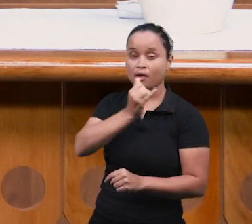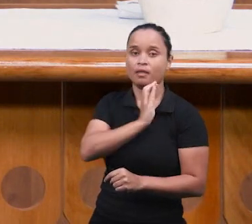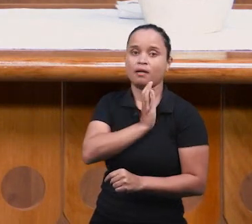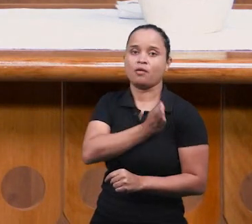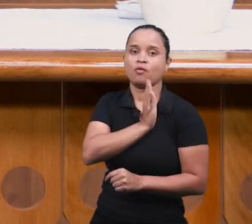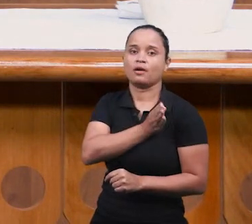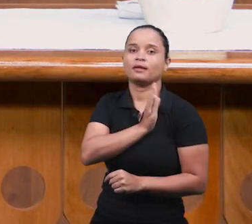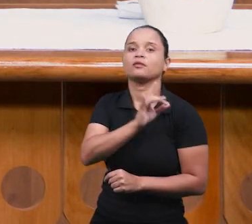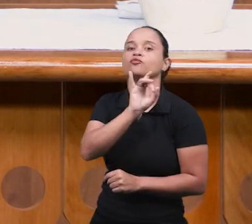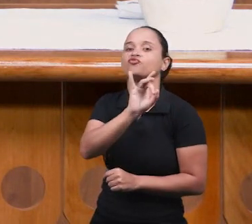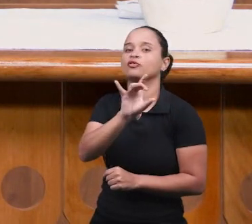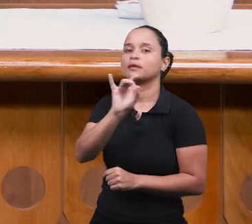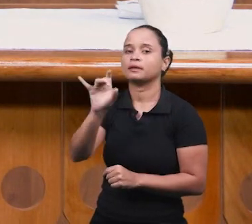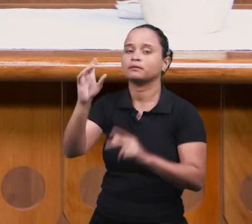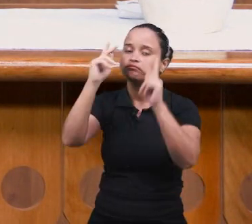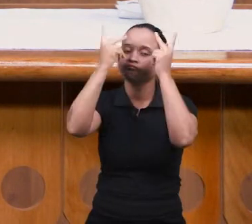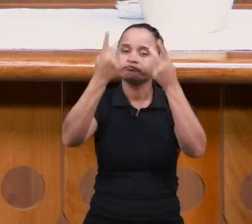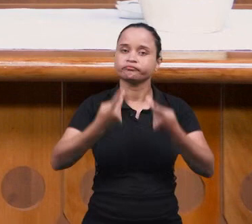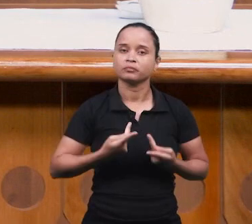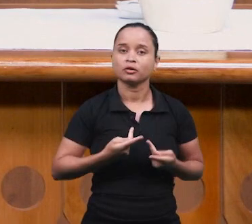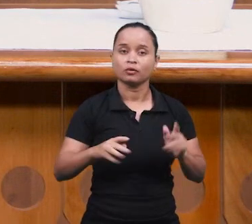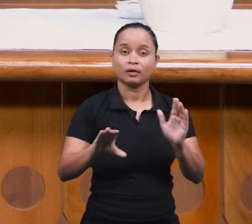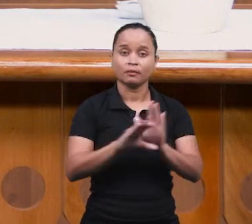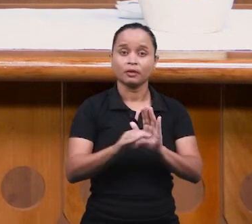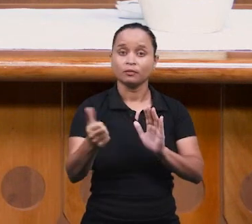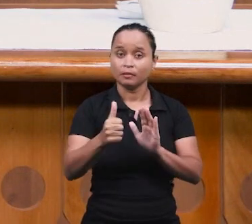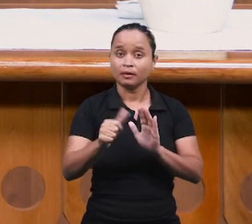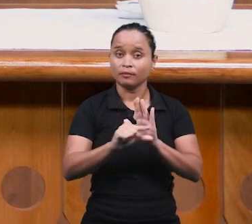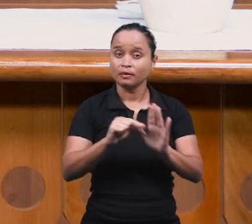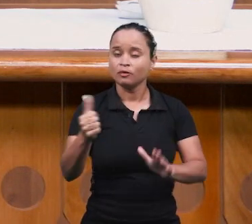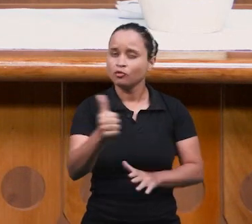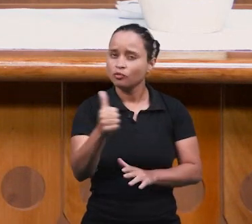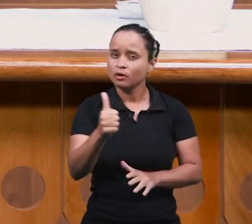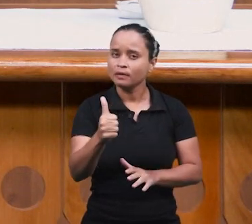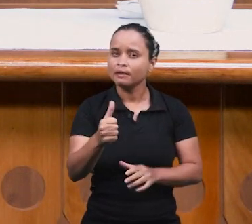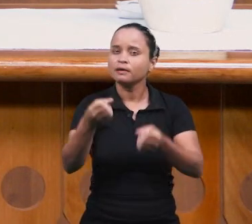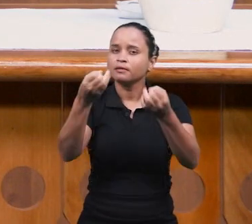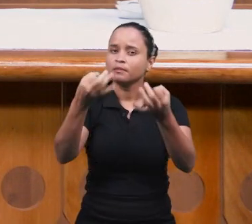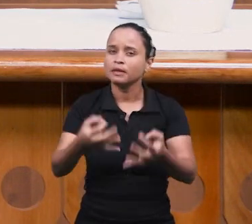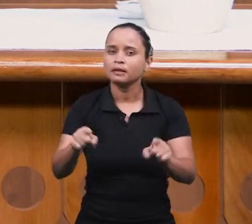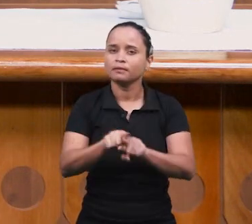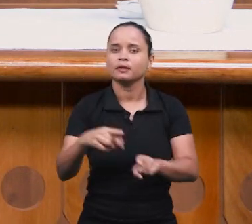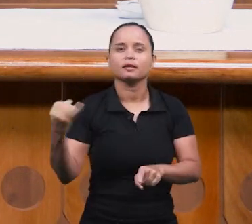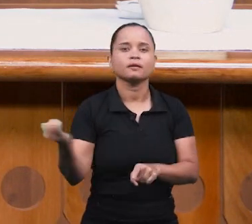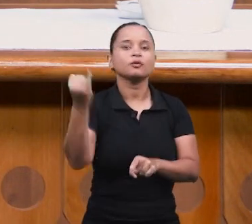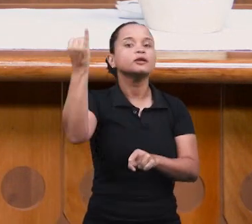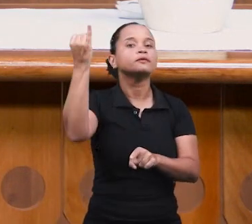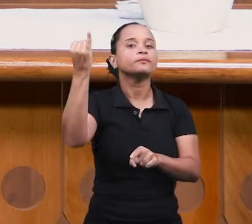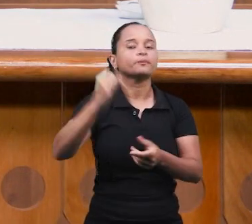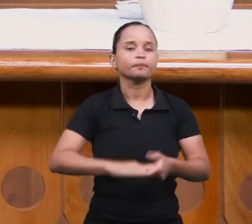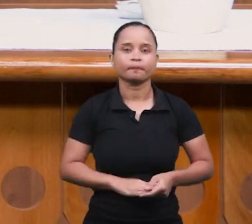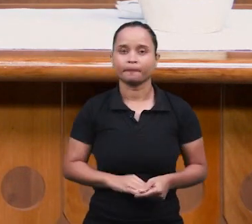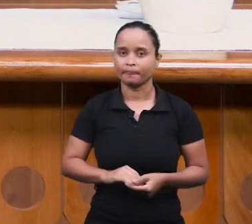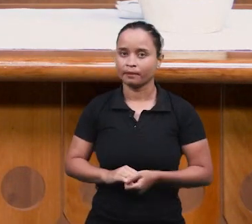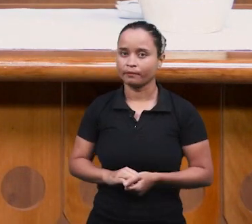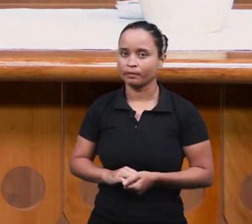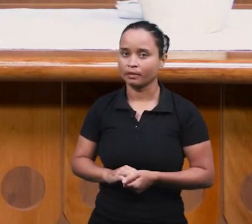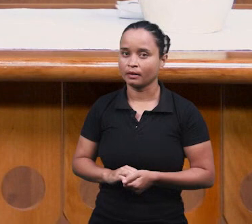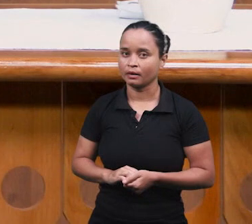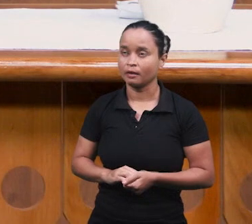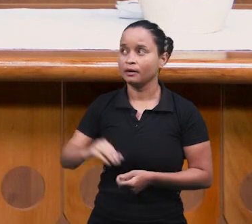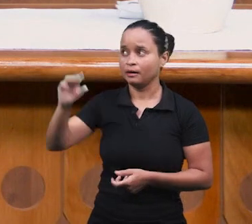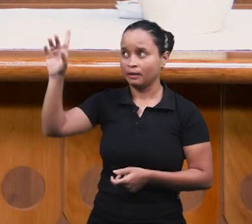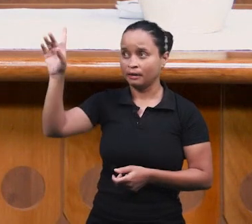l'homme. Dans le chapitre 1er, le verset 11, il dit une chose très importante. Il est venu